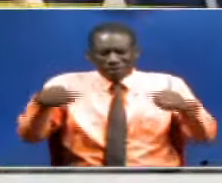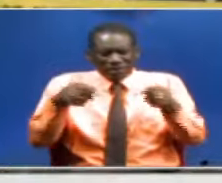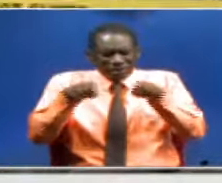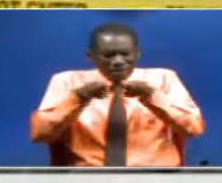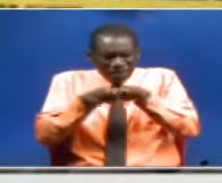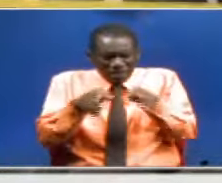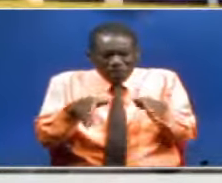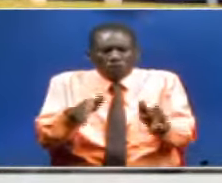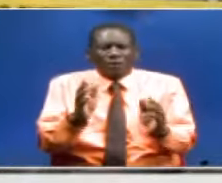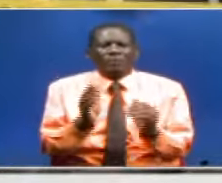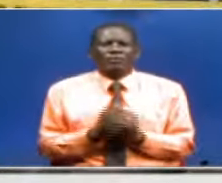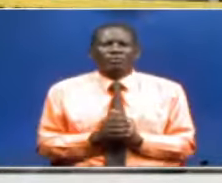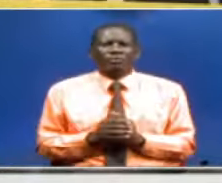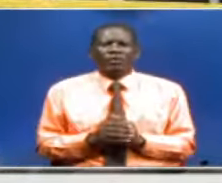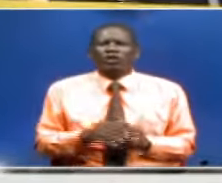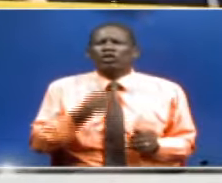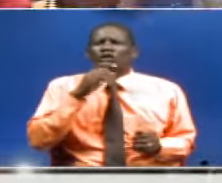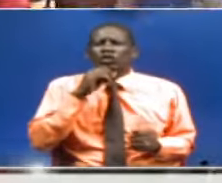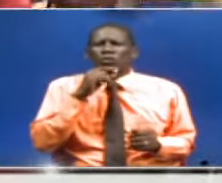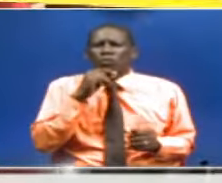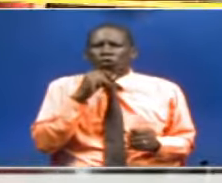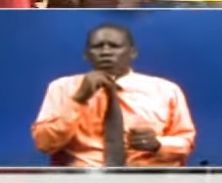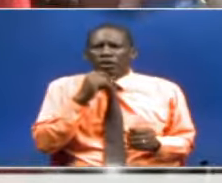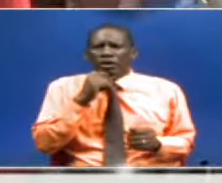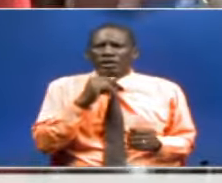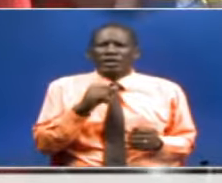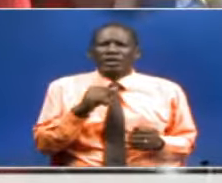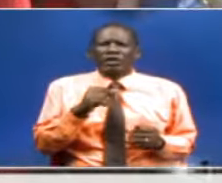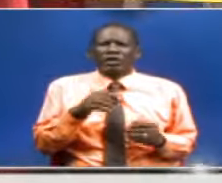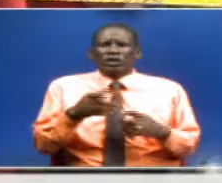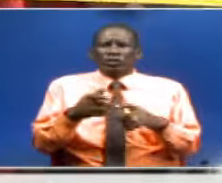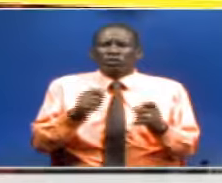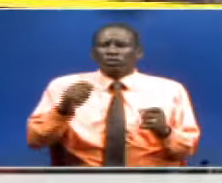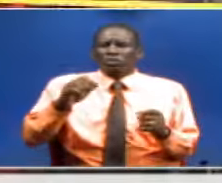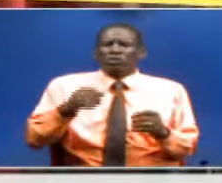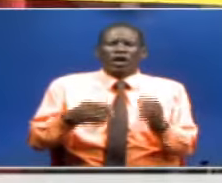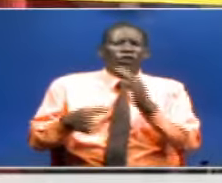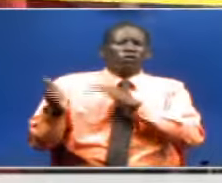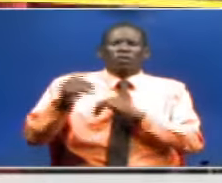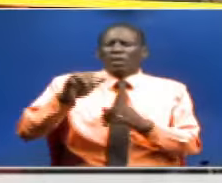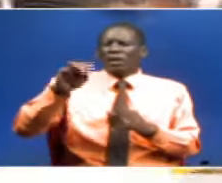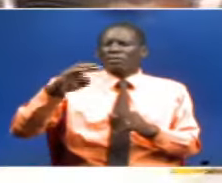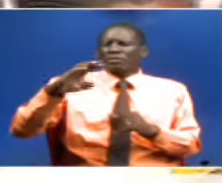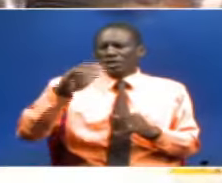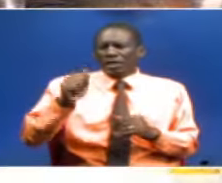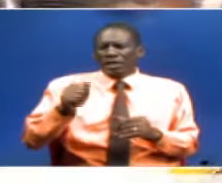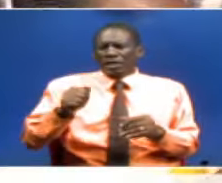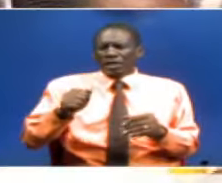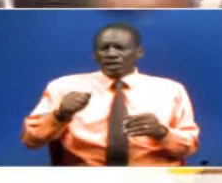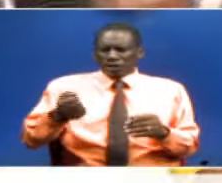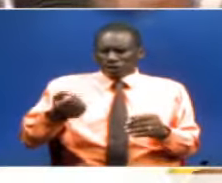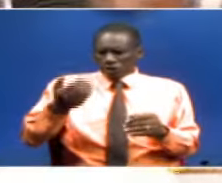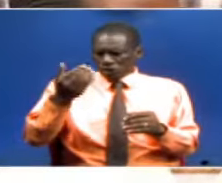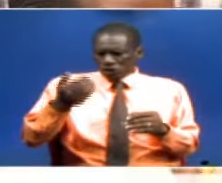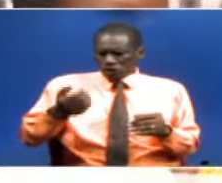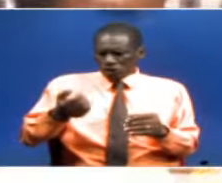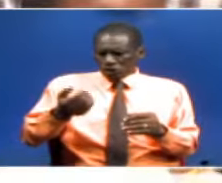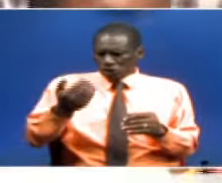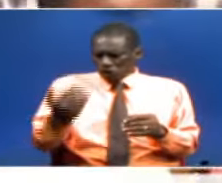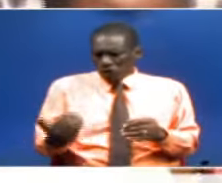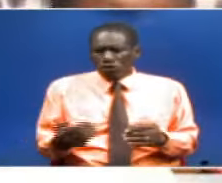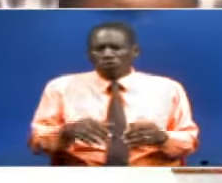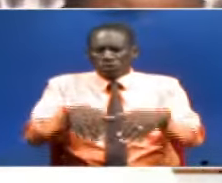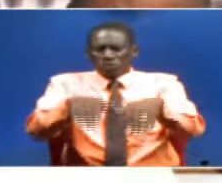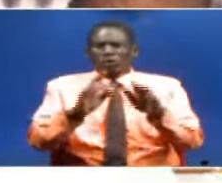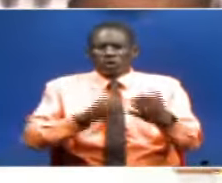manner. The boy, a son to former Wutethia Ward MCA, was buried a week ago. Kuna wengine wamekulia hiyo misa ni